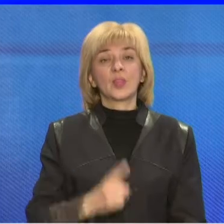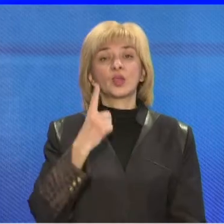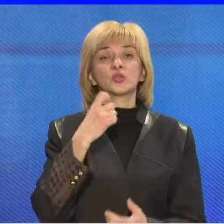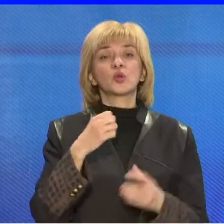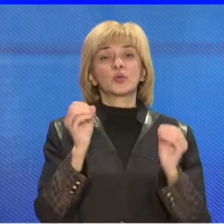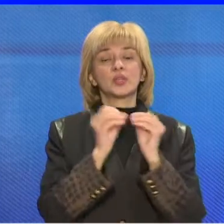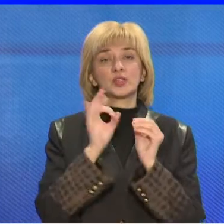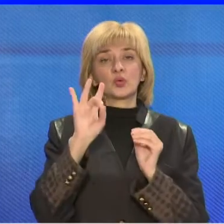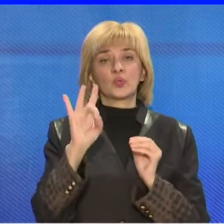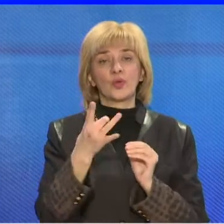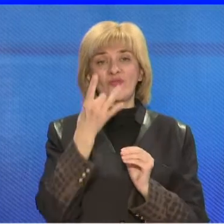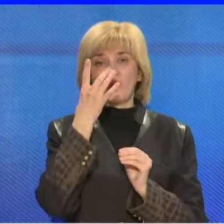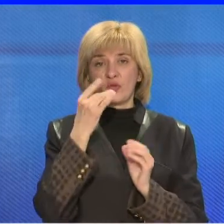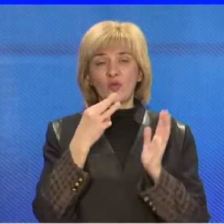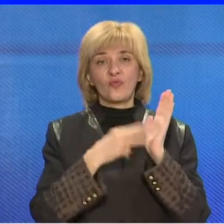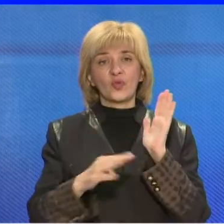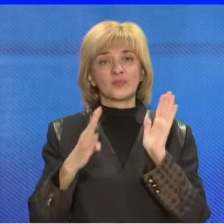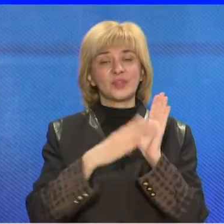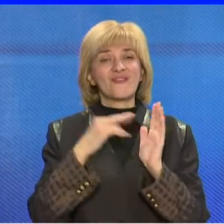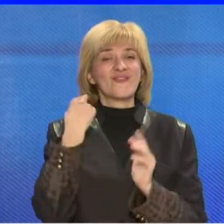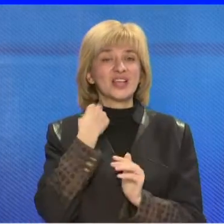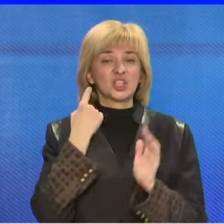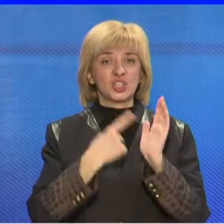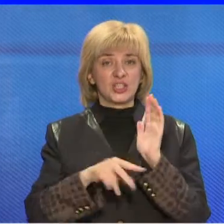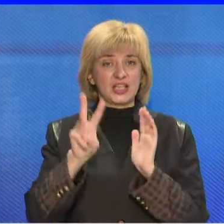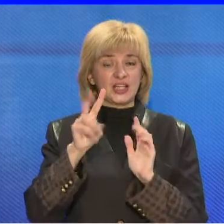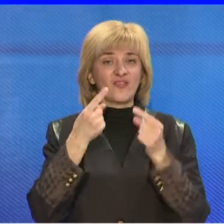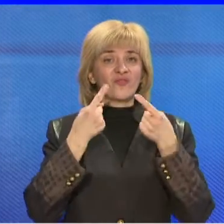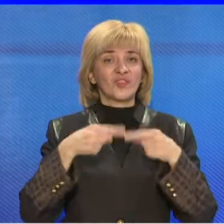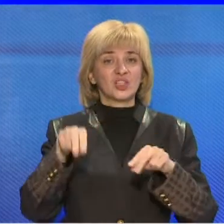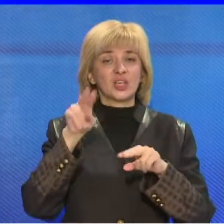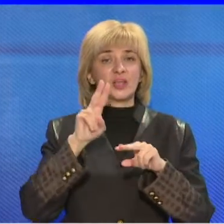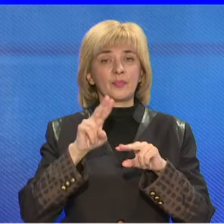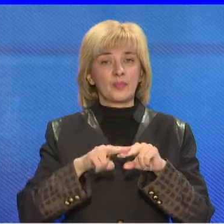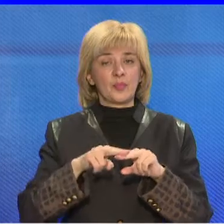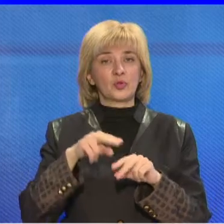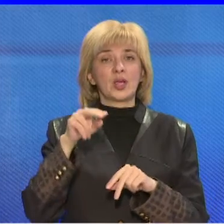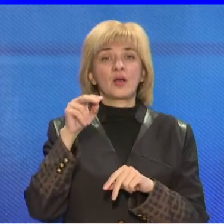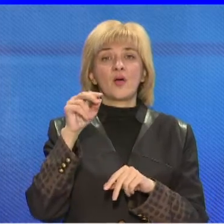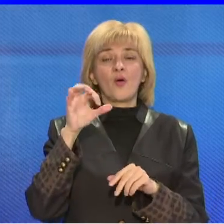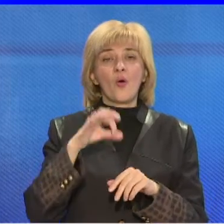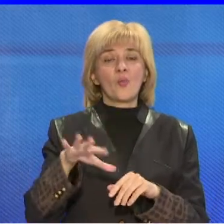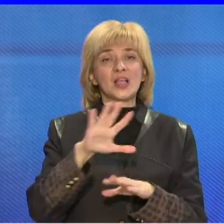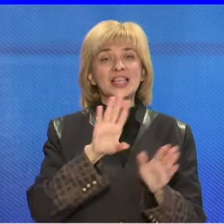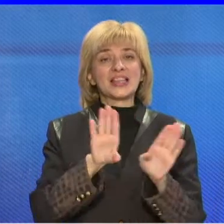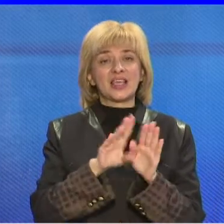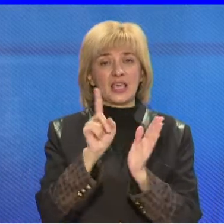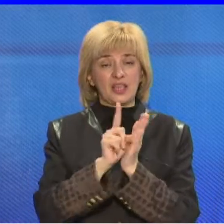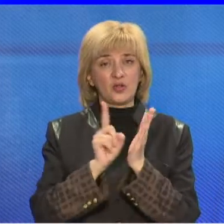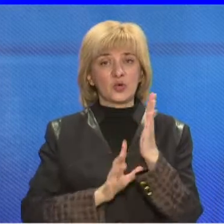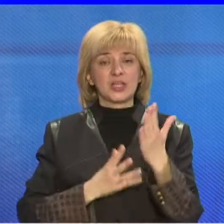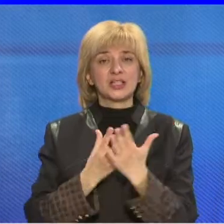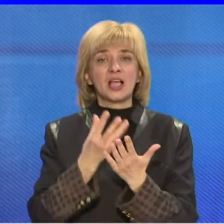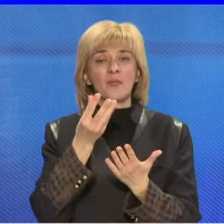110 рублів у Гродні, 89 у Лиді, 63 у інших населених пунктах в області. Такі суми податку